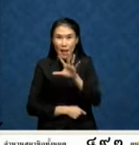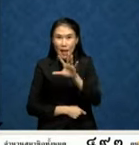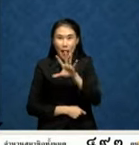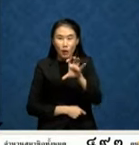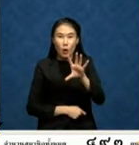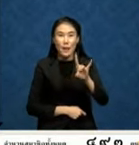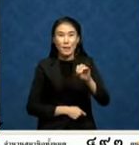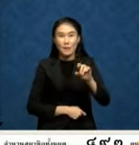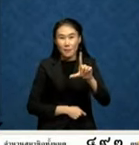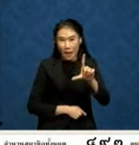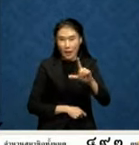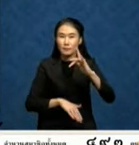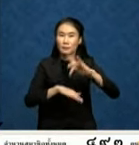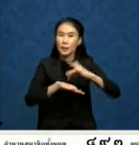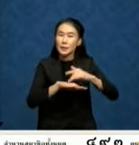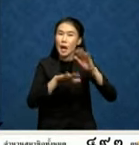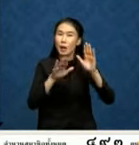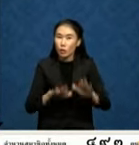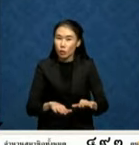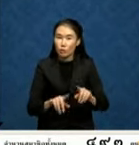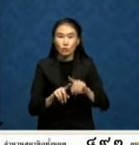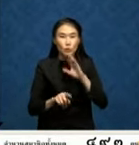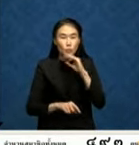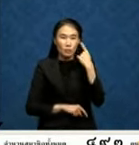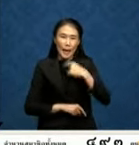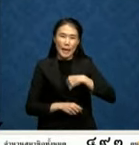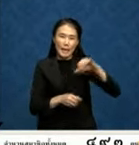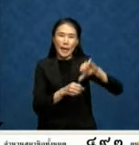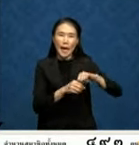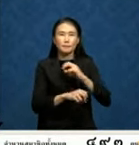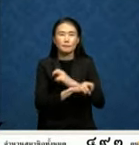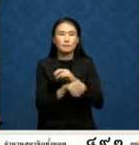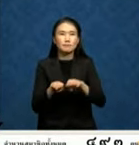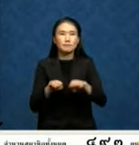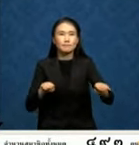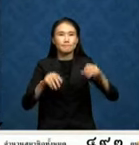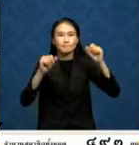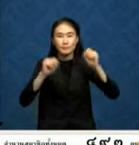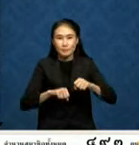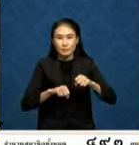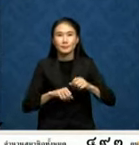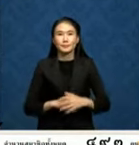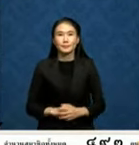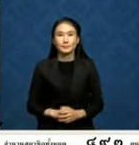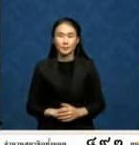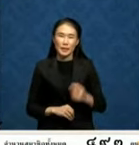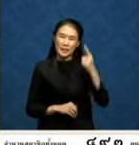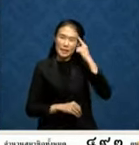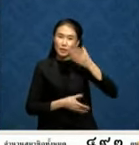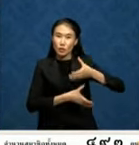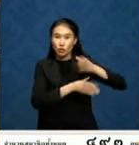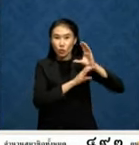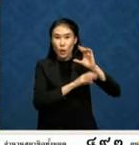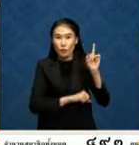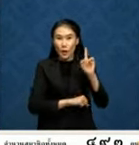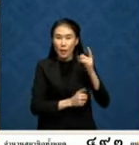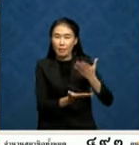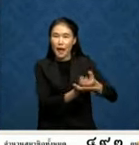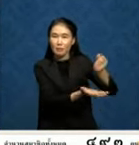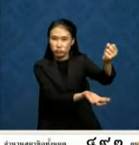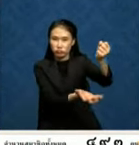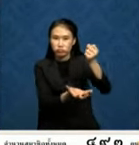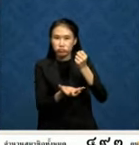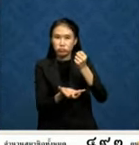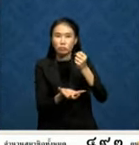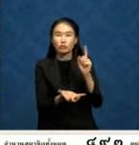ค่าก๊าซธรรมชาติสำหรับผู้ใช้ก๊าซทุกรายตามมติกพช.และทบทวนอัตราการนำเงินส่งเข้ากอง